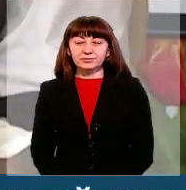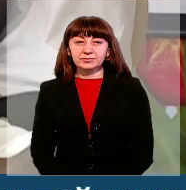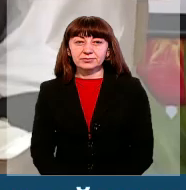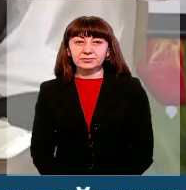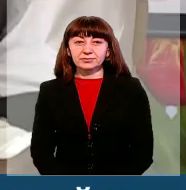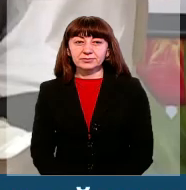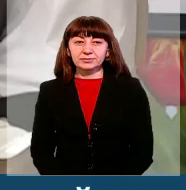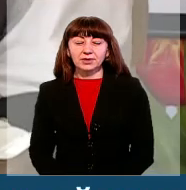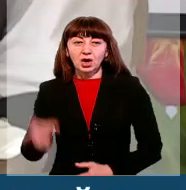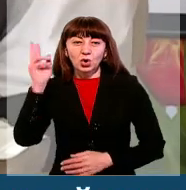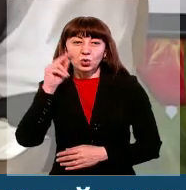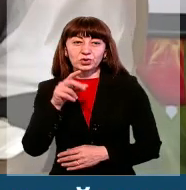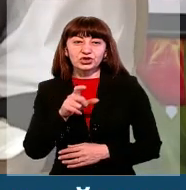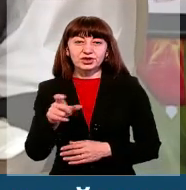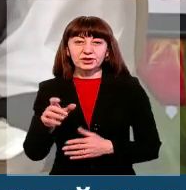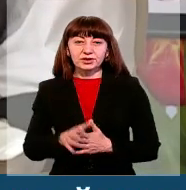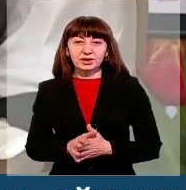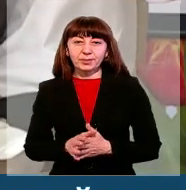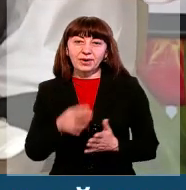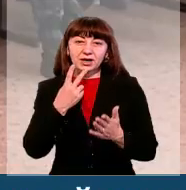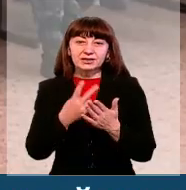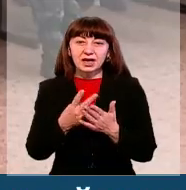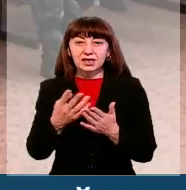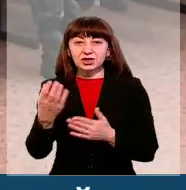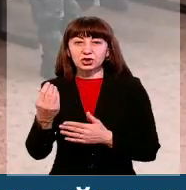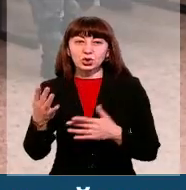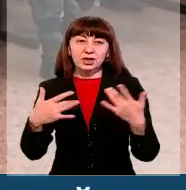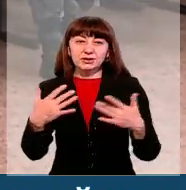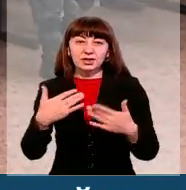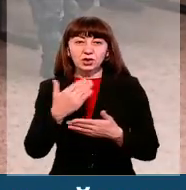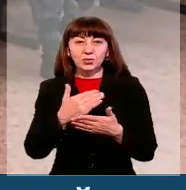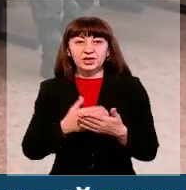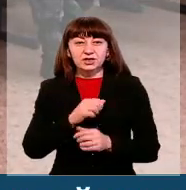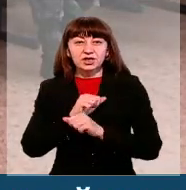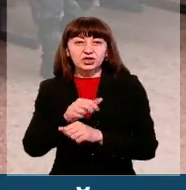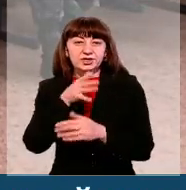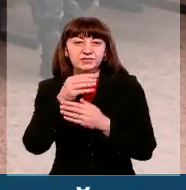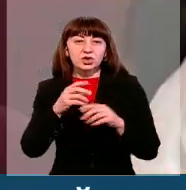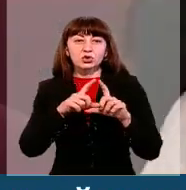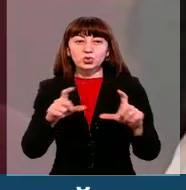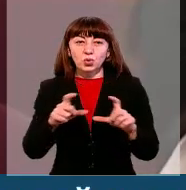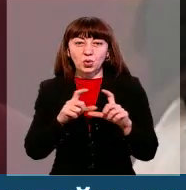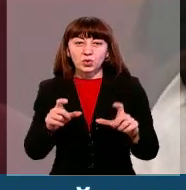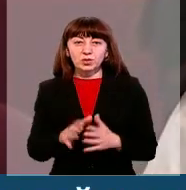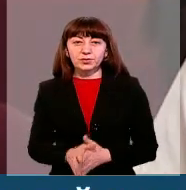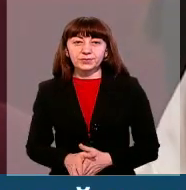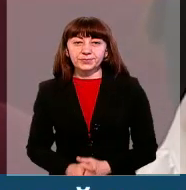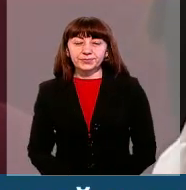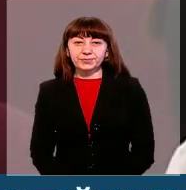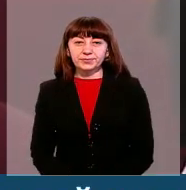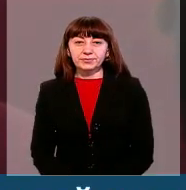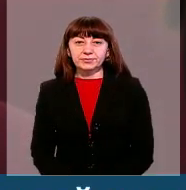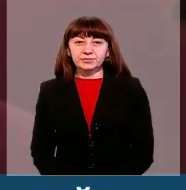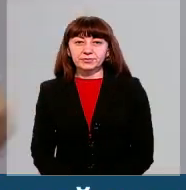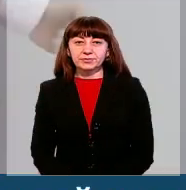Оқушылар өз мектептерінің атын жоғары деңгейде қорғап шықты. Бірі музыкалық аспапта күмбірлете күй тартса, енді бірі әуелете